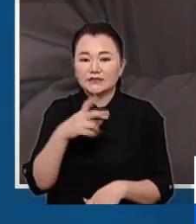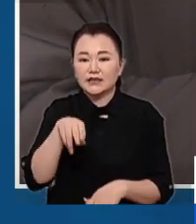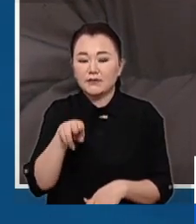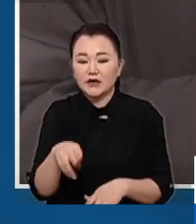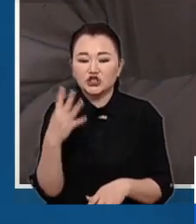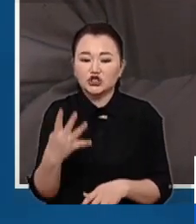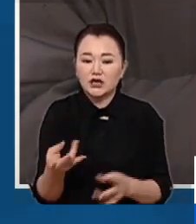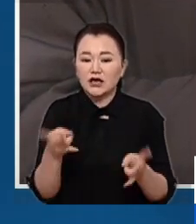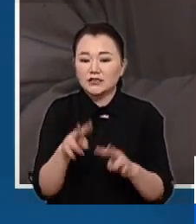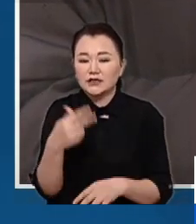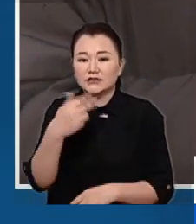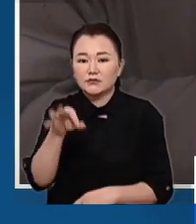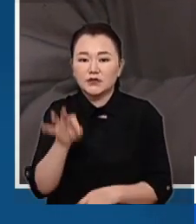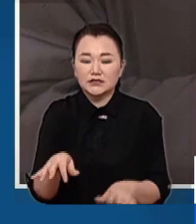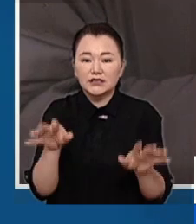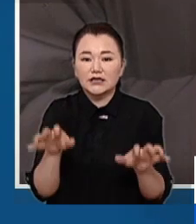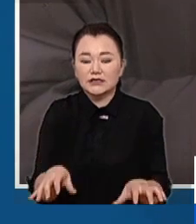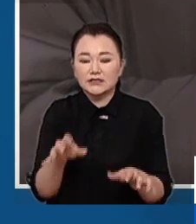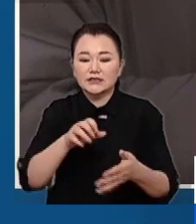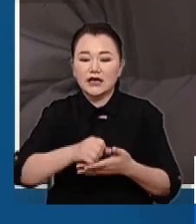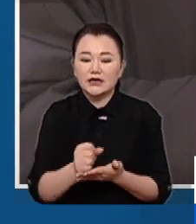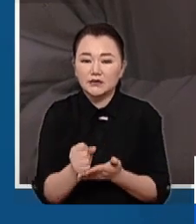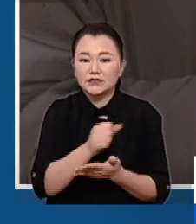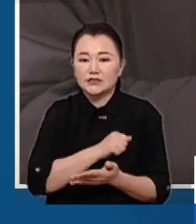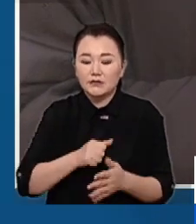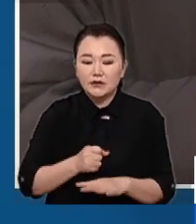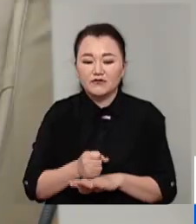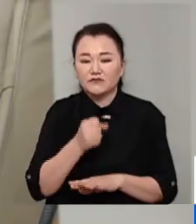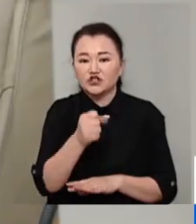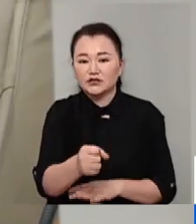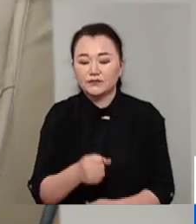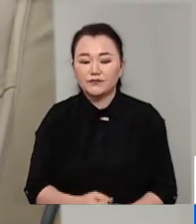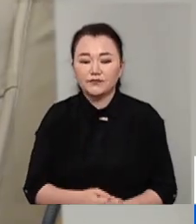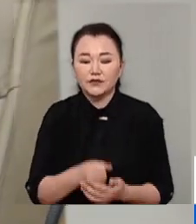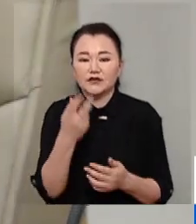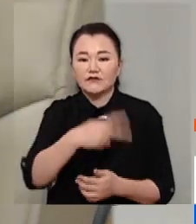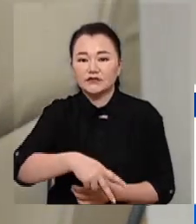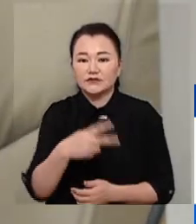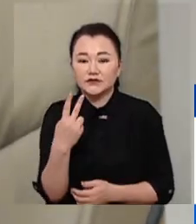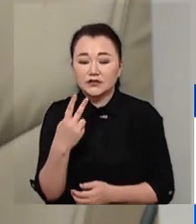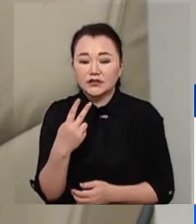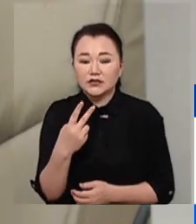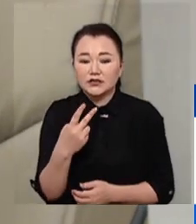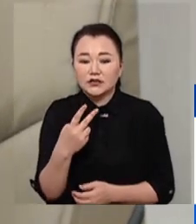Оставшиеся 30% кресел закреплены за самовыдвиженцами. 22